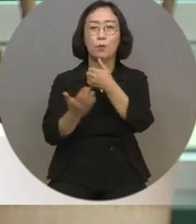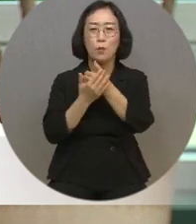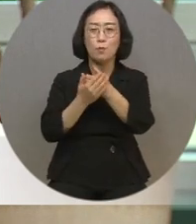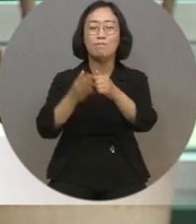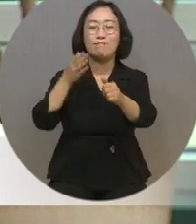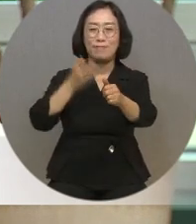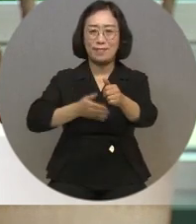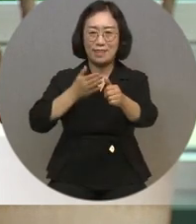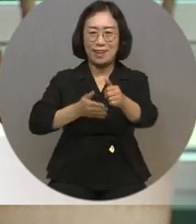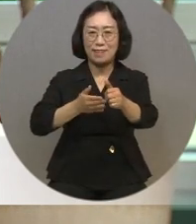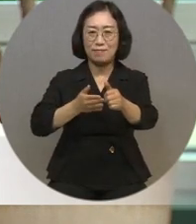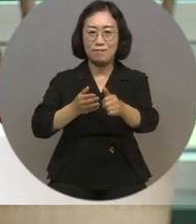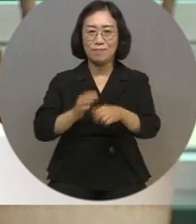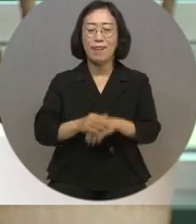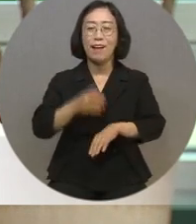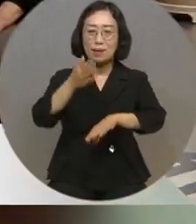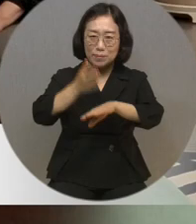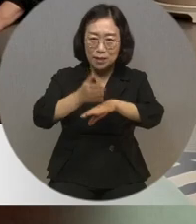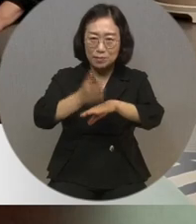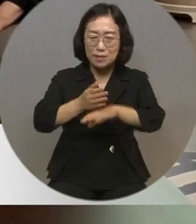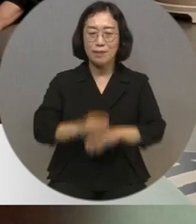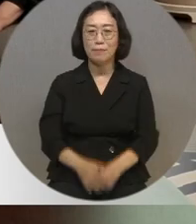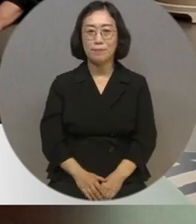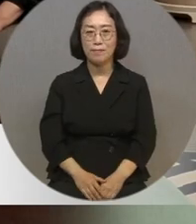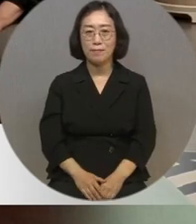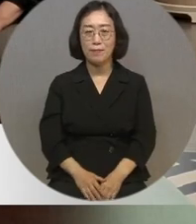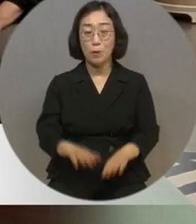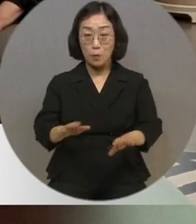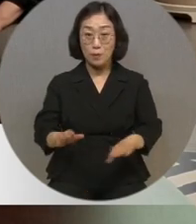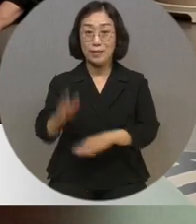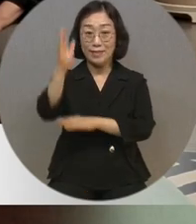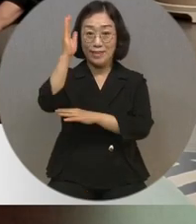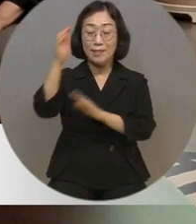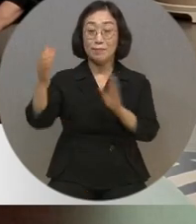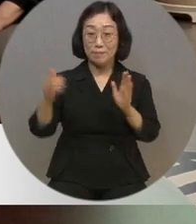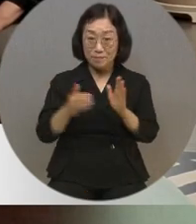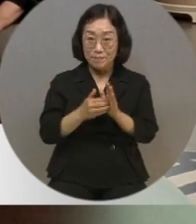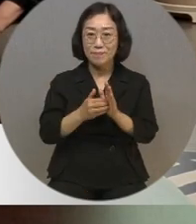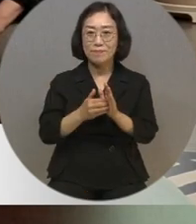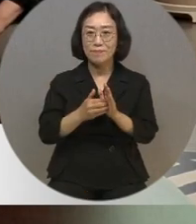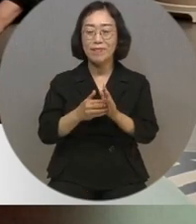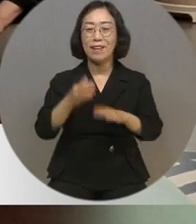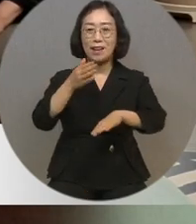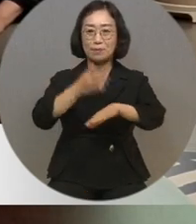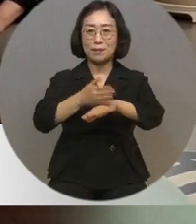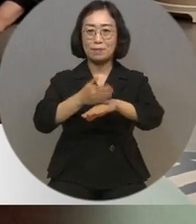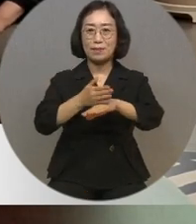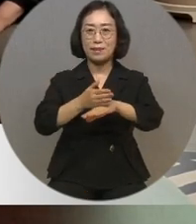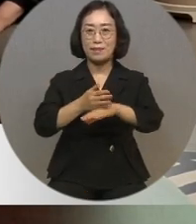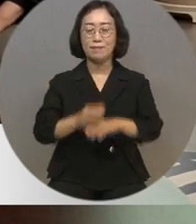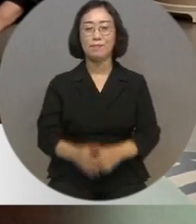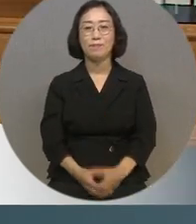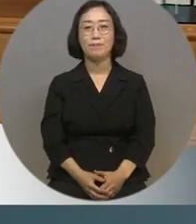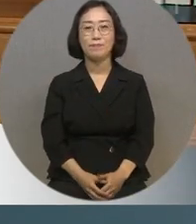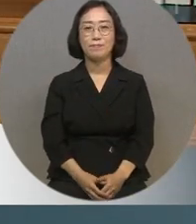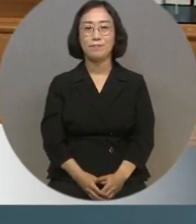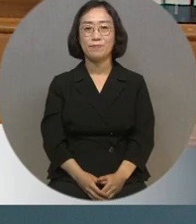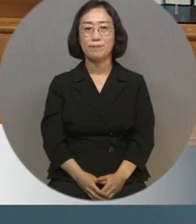부탁드리고 싶습니다. 감사합니다. 네, 오늘 말씀 여기까지 듣도록 하겠습니다. 함께해 주셔서 네, 감사합니다.